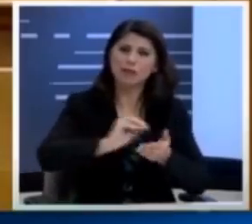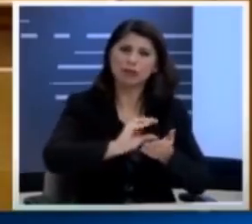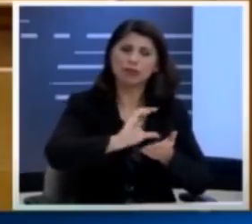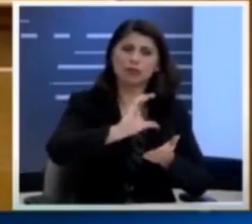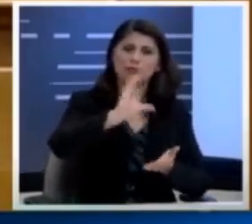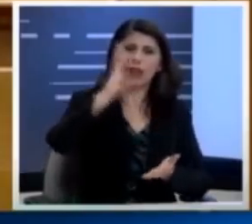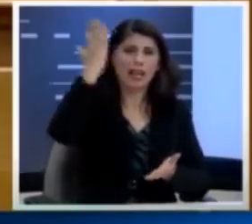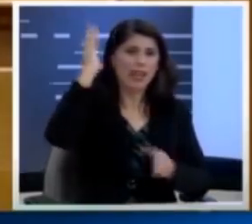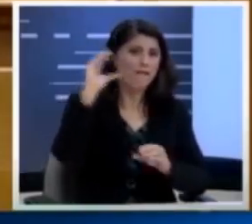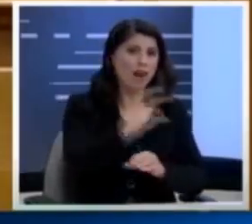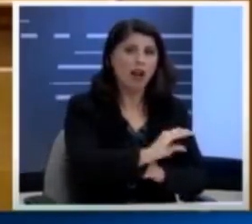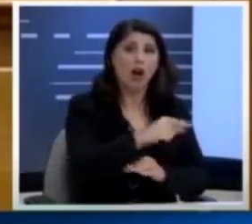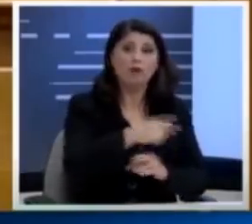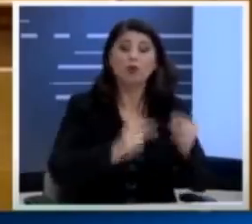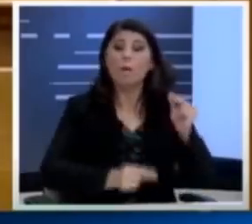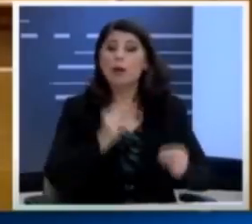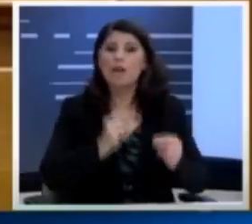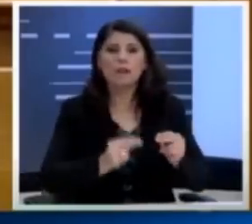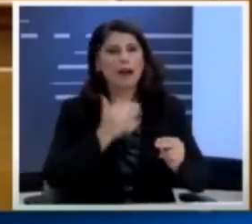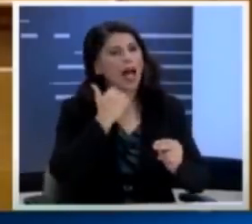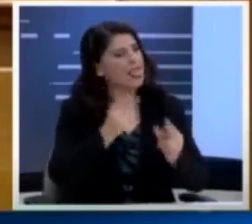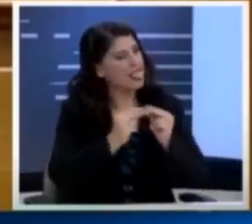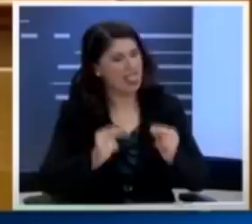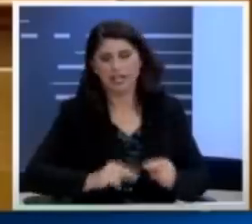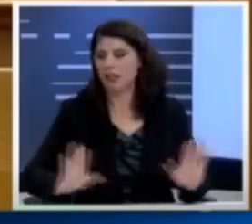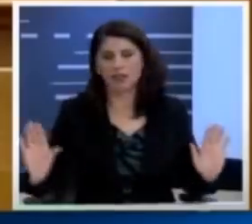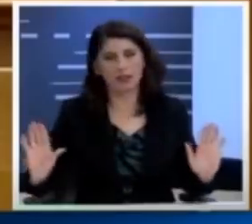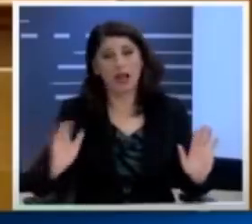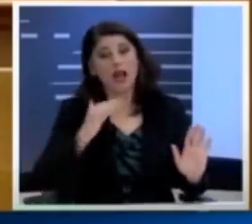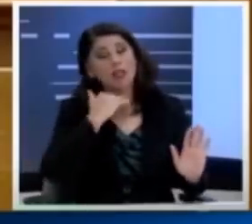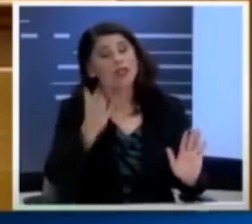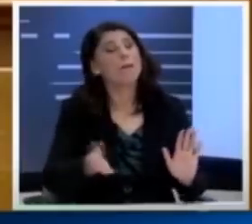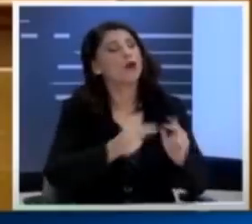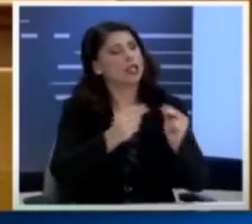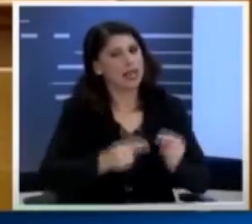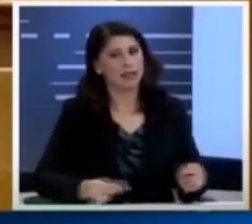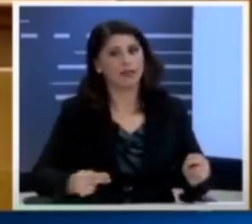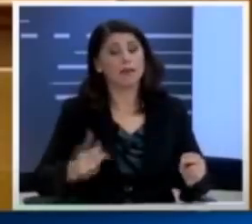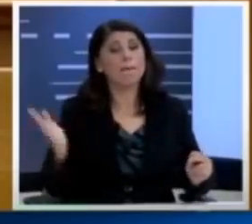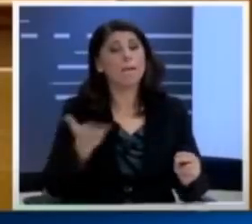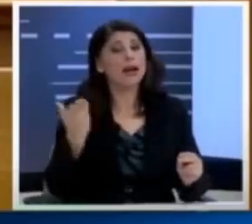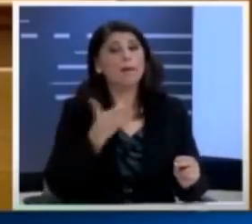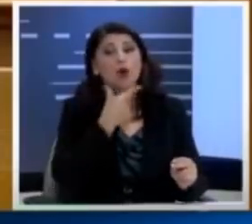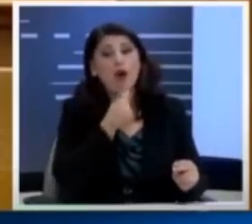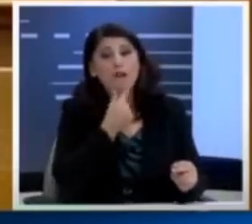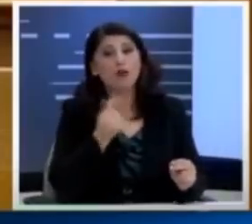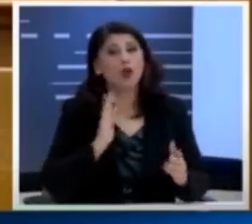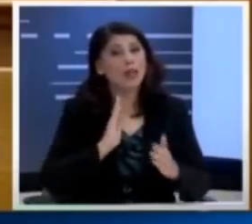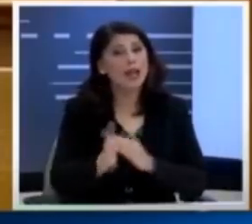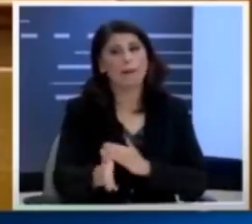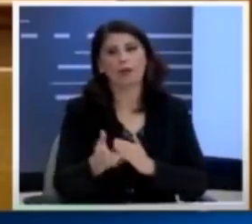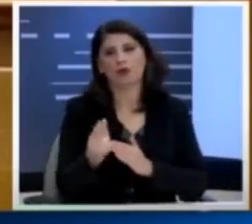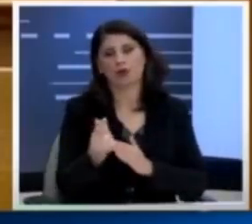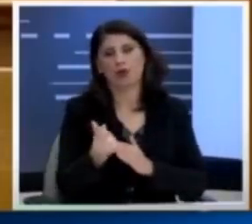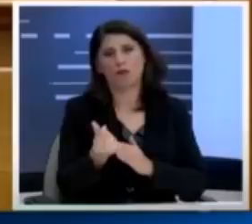υπερσυσσόρευσης κεφαλαίου, αυτό το πρόβλημα δεν λύθηκε, δεν μπορεί να λυθεί με κάποιο εύκολο ή άμεσο